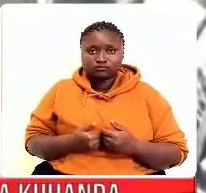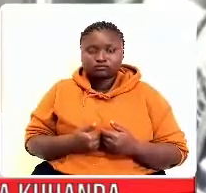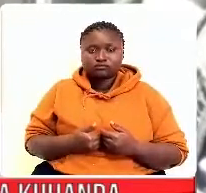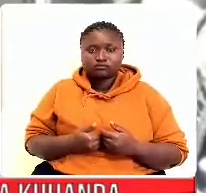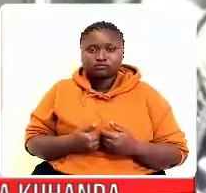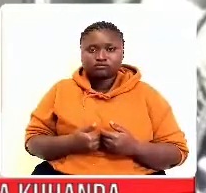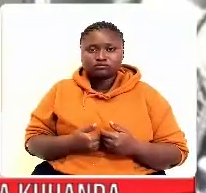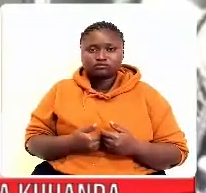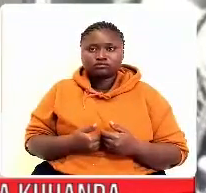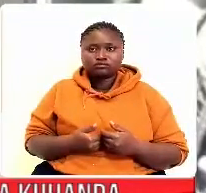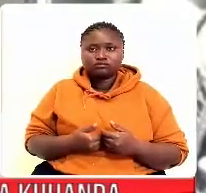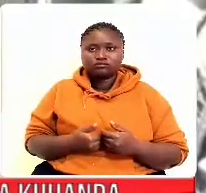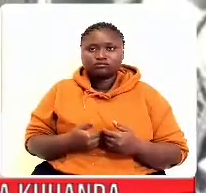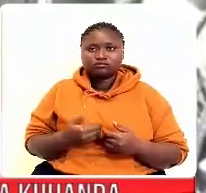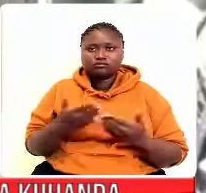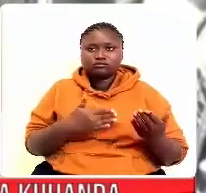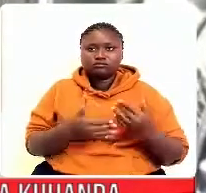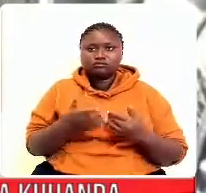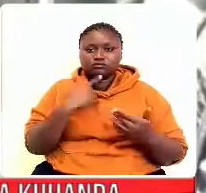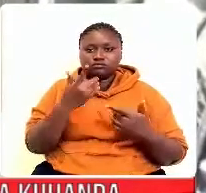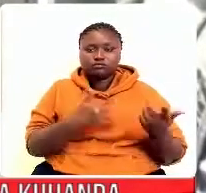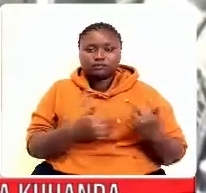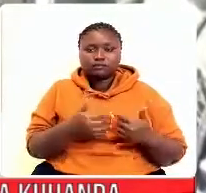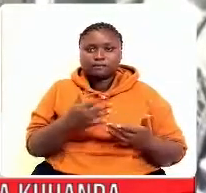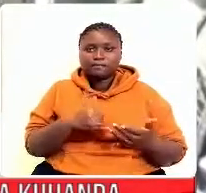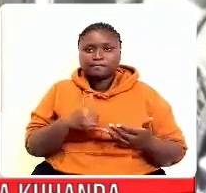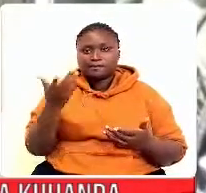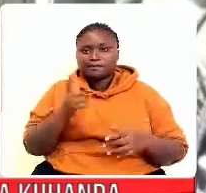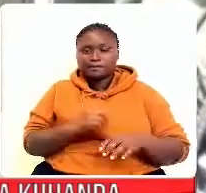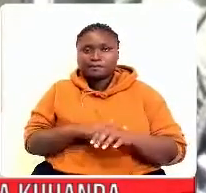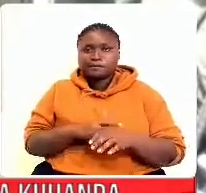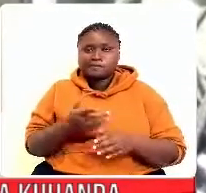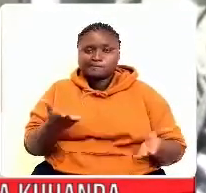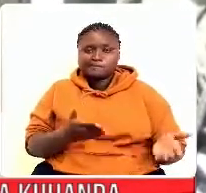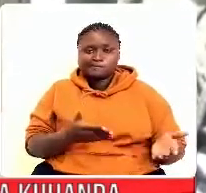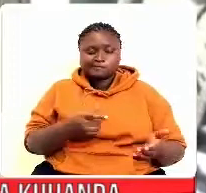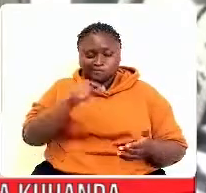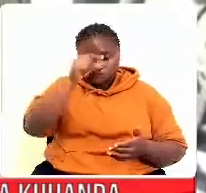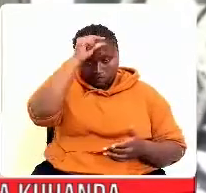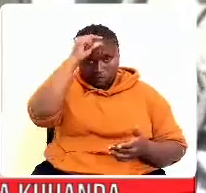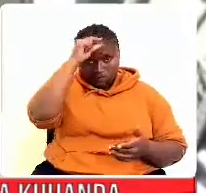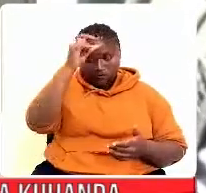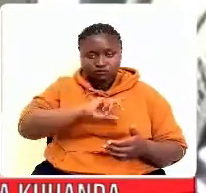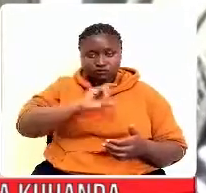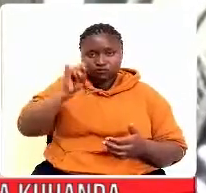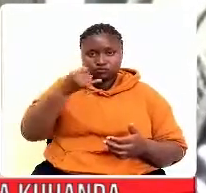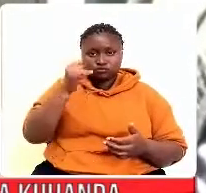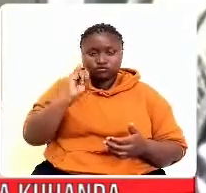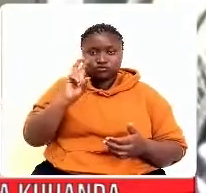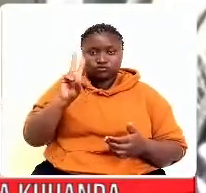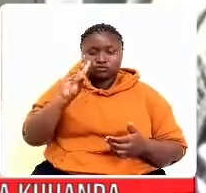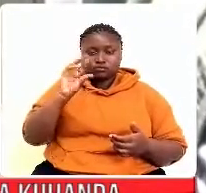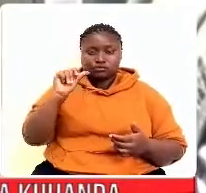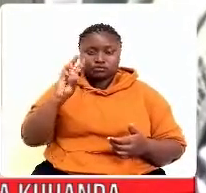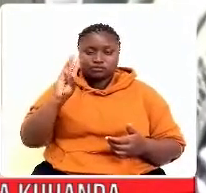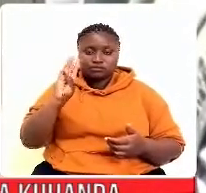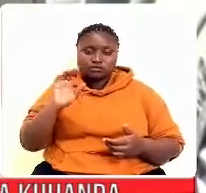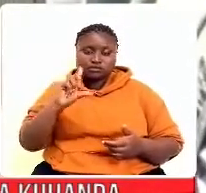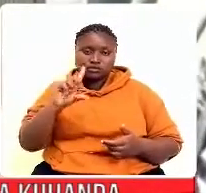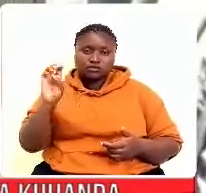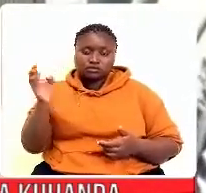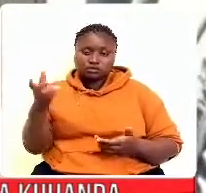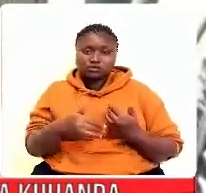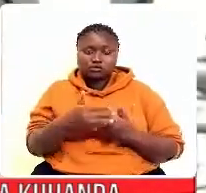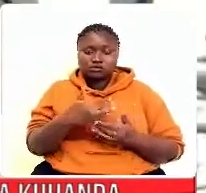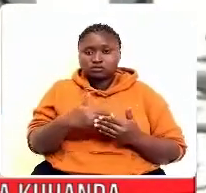inaitwa subsidy tangu siku hiyo alipoingia kwa serikali ya Jubilee, na tunaona leo tumerekea